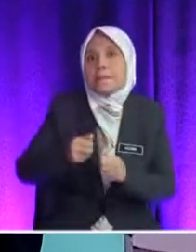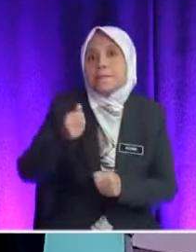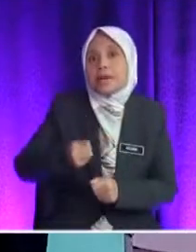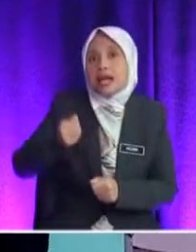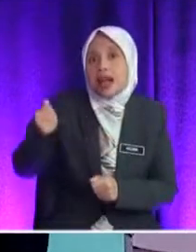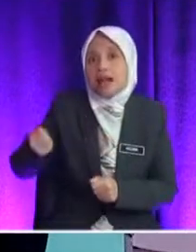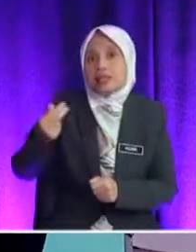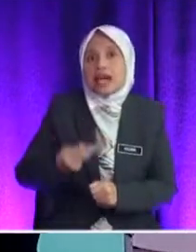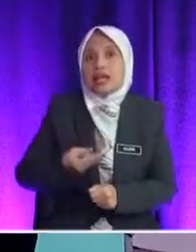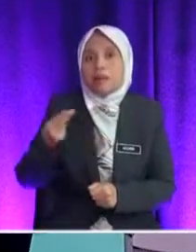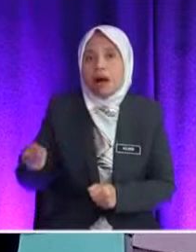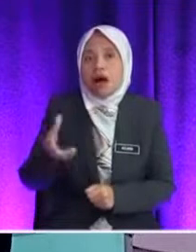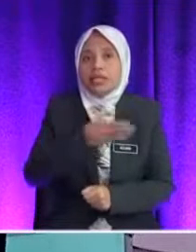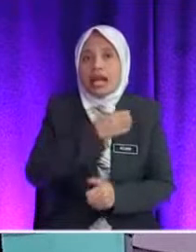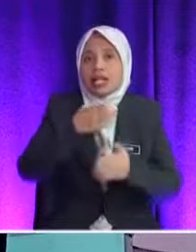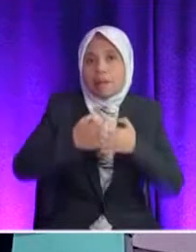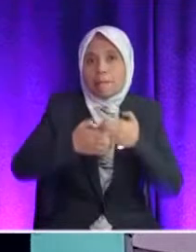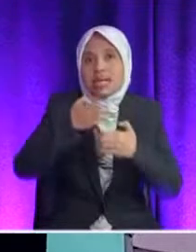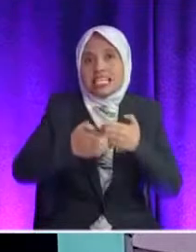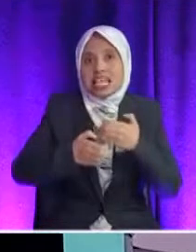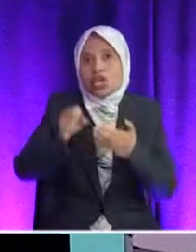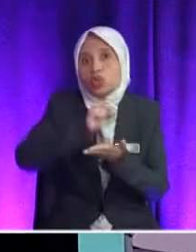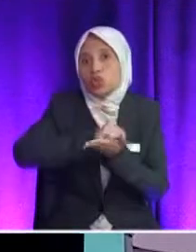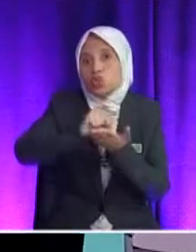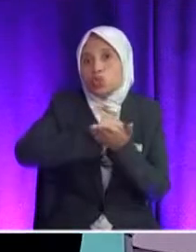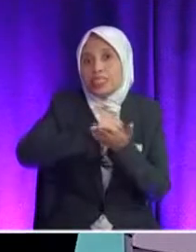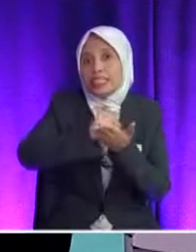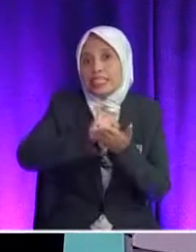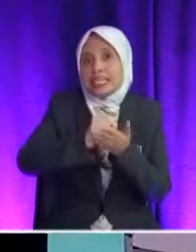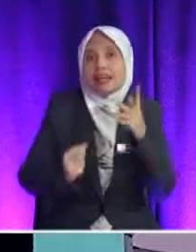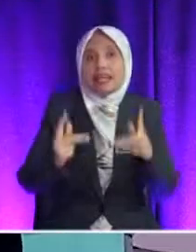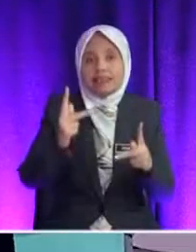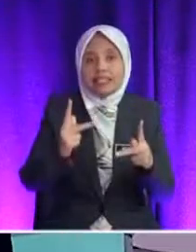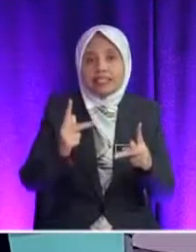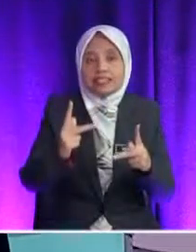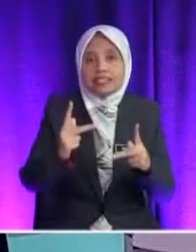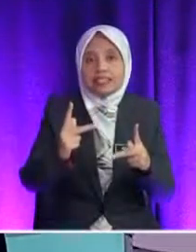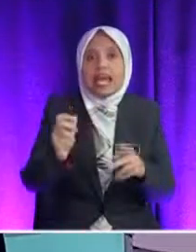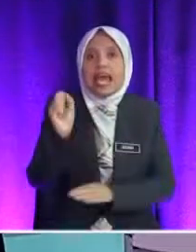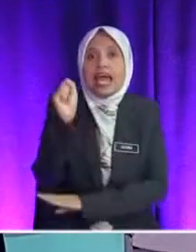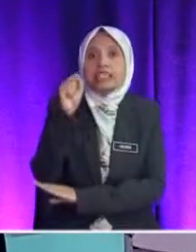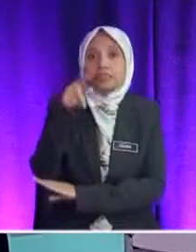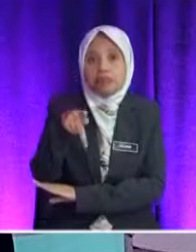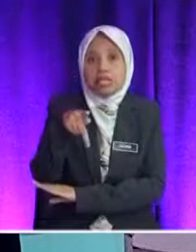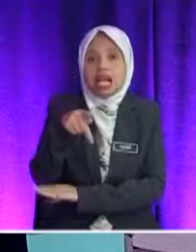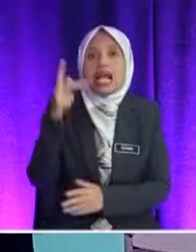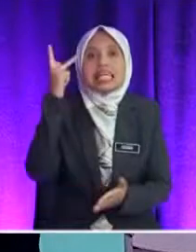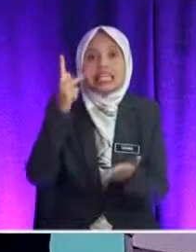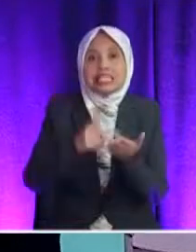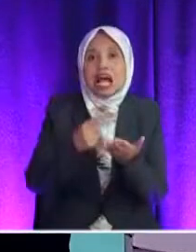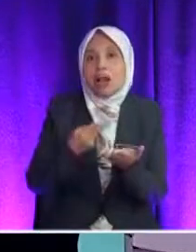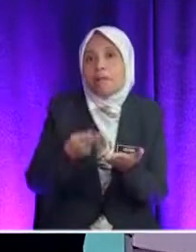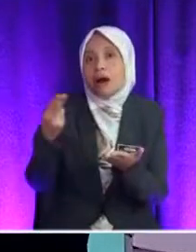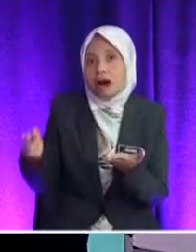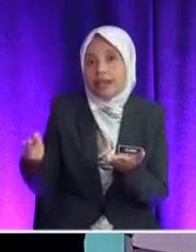dan mesin mencuci kenderaan. Okey, kemudian standard pembelajaran adalah mengenal bahan dan alatan